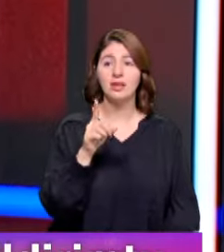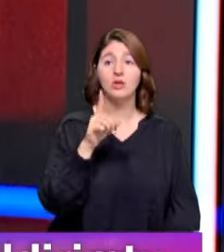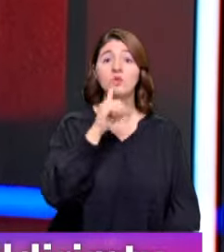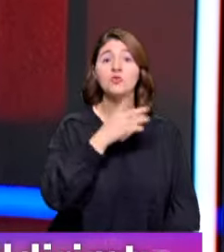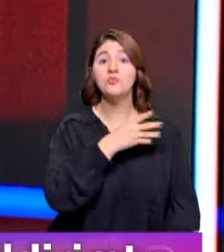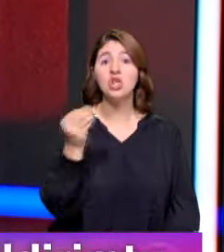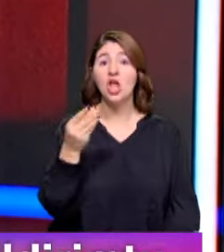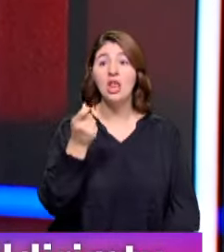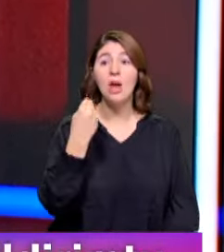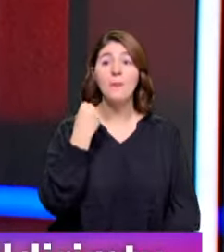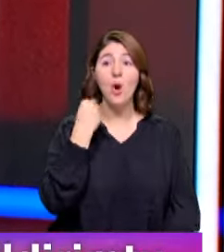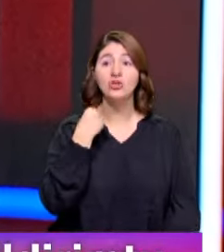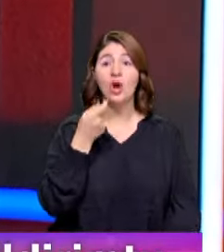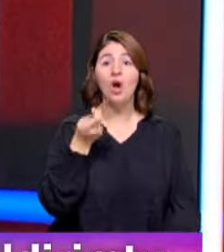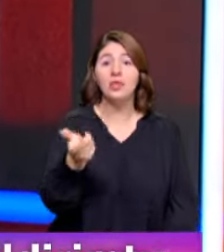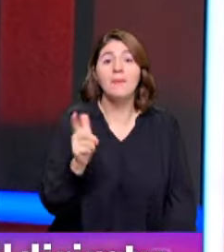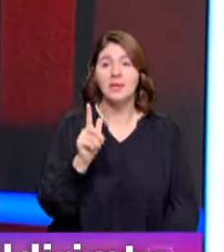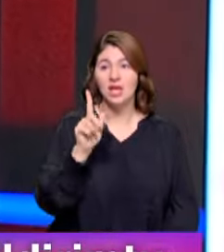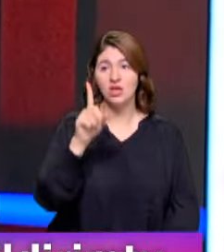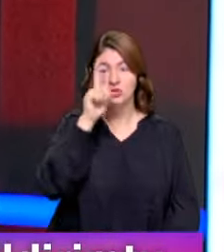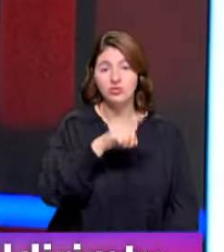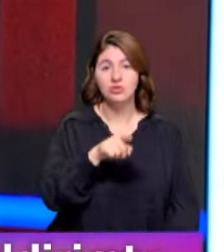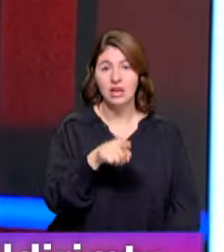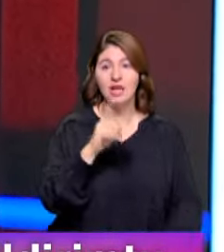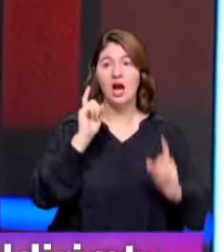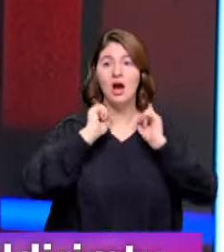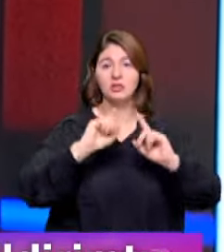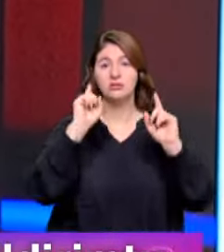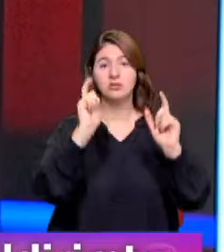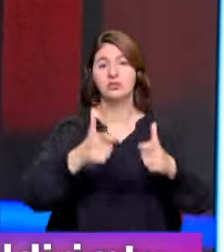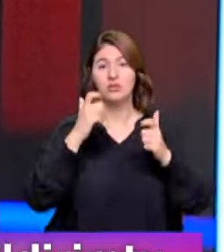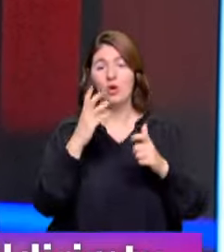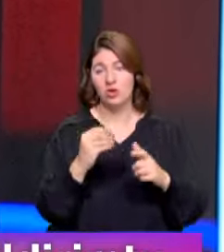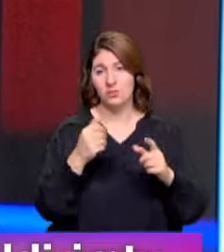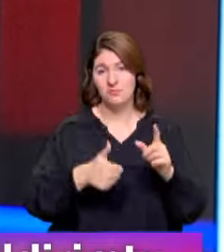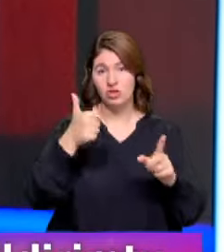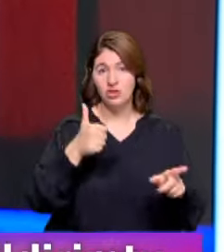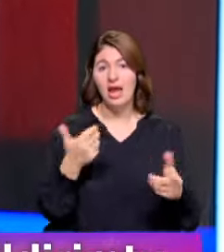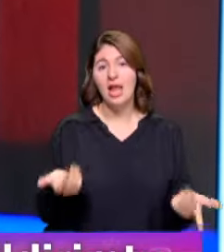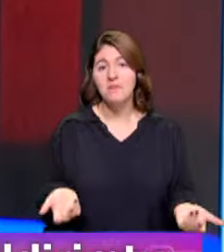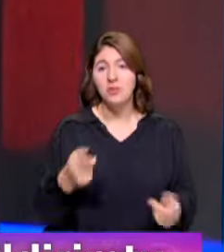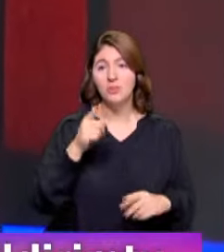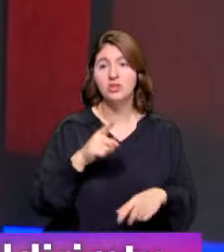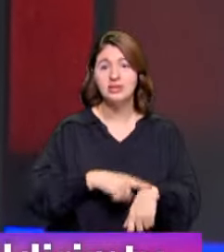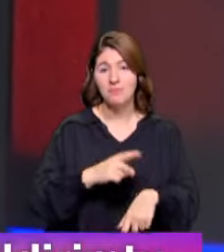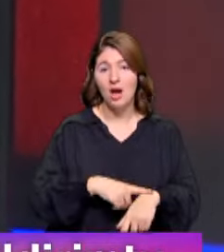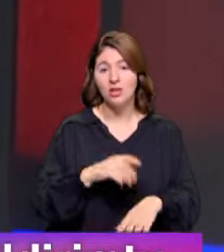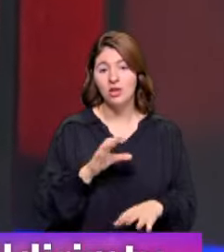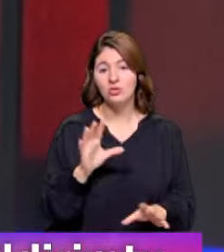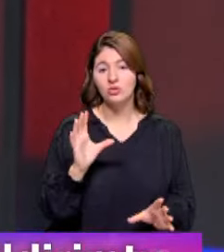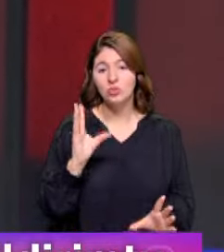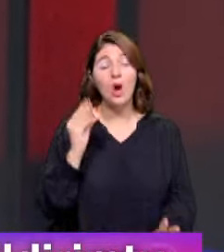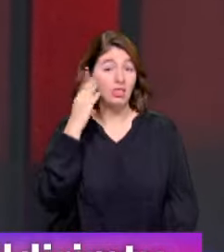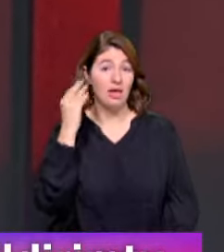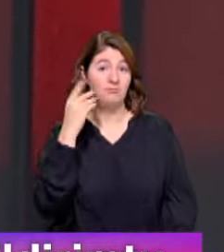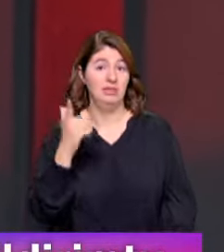100 milyon liralık borcu ödemediği gerekçesiyle haciz edildi başkanın. Elbette ki bunun zamanlaması manidar.